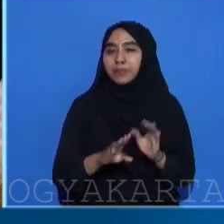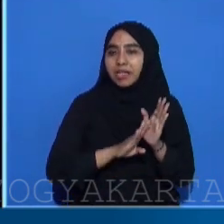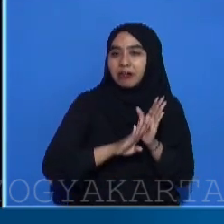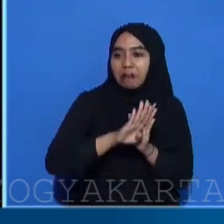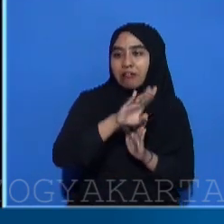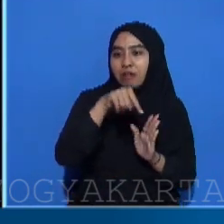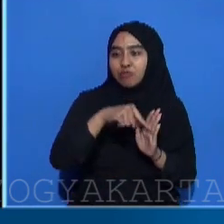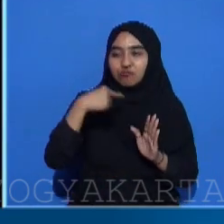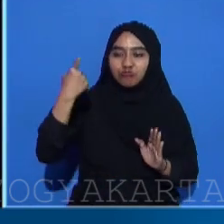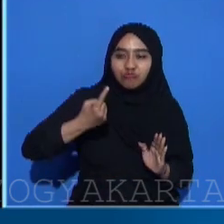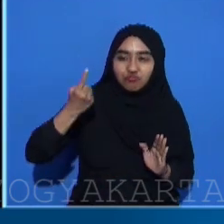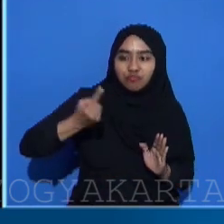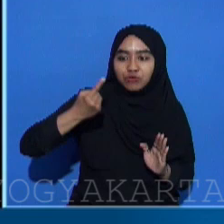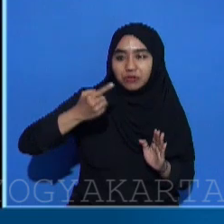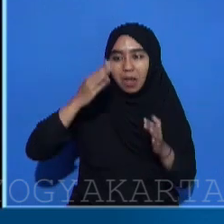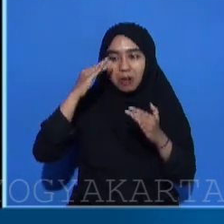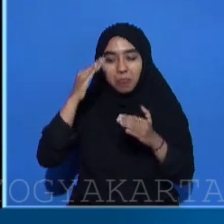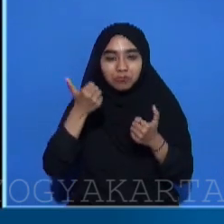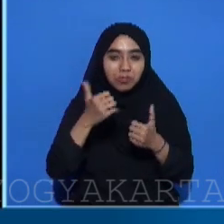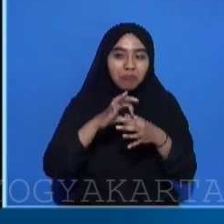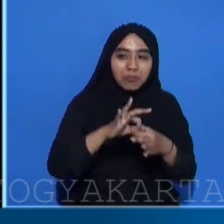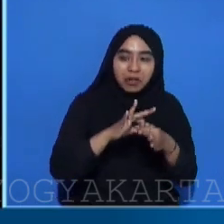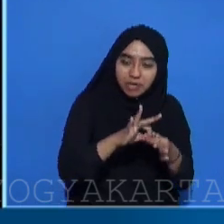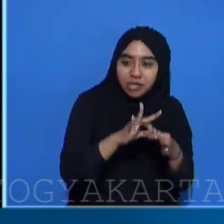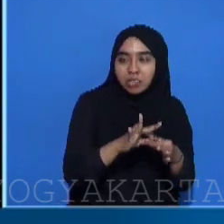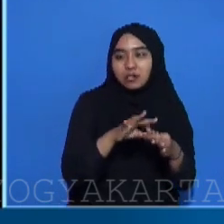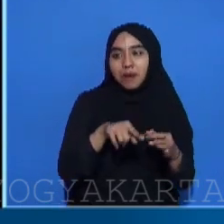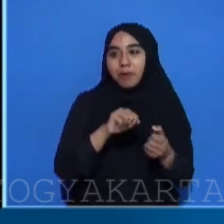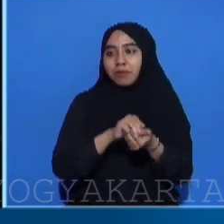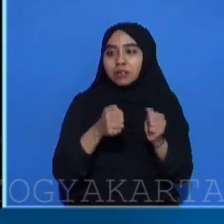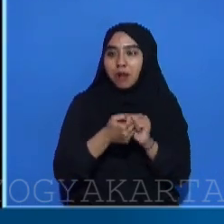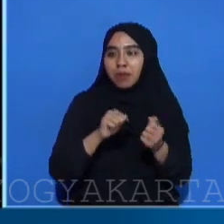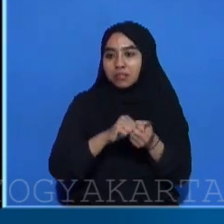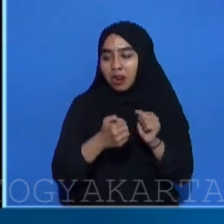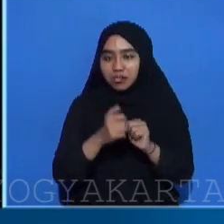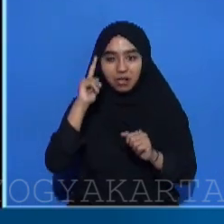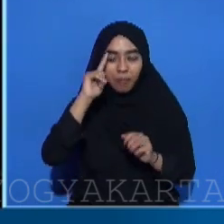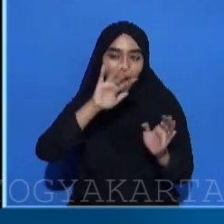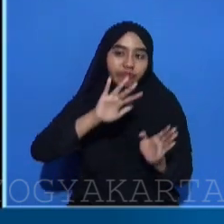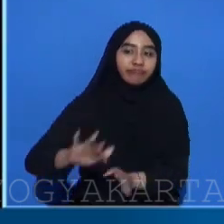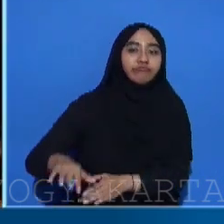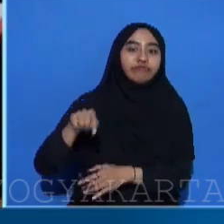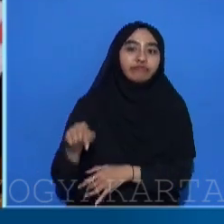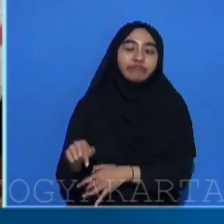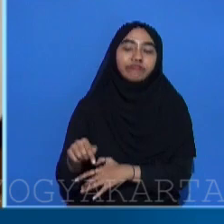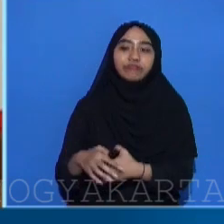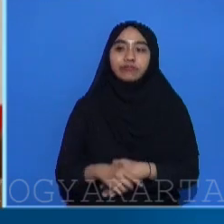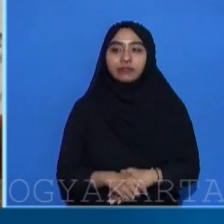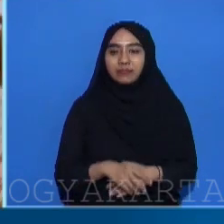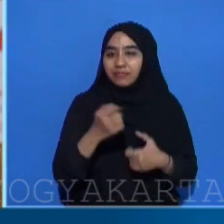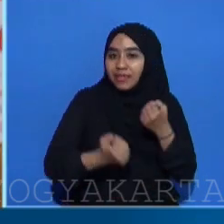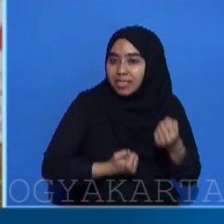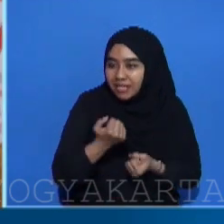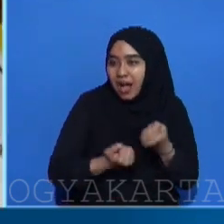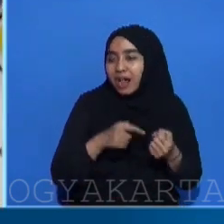dapat tercipta Sinergi yang lebih kuat untuk menuntaskan berbagai permasalahan di Kabupaten Sleman kegiatan yang dirangkai dalam Gebyar dan 2023